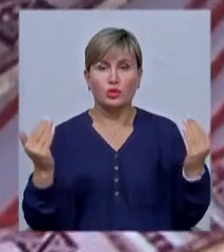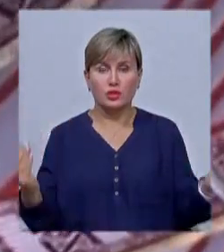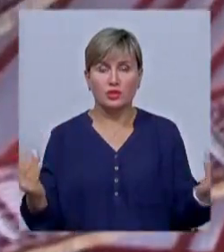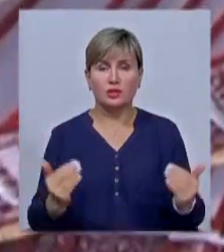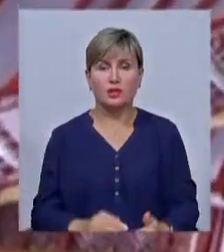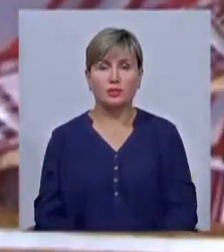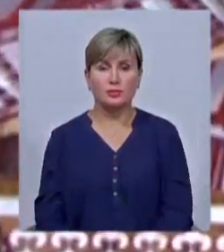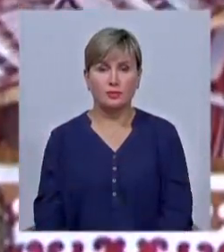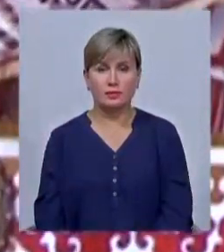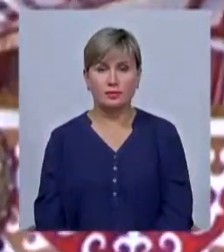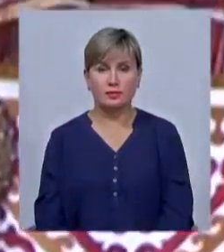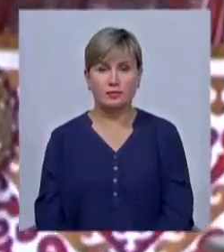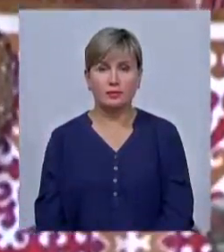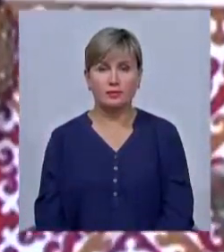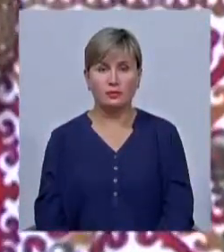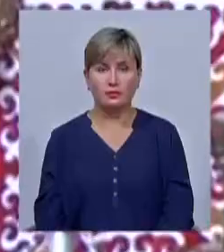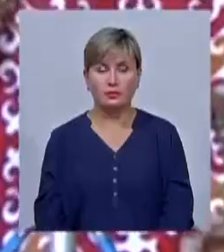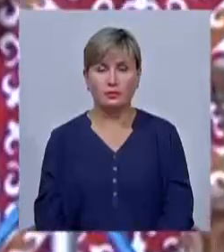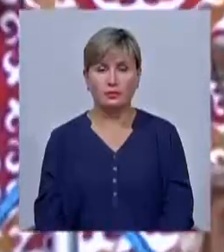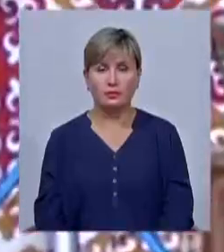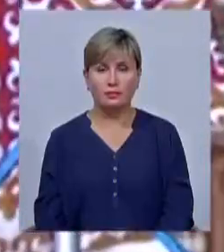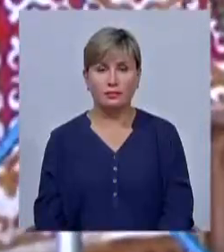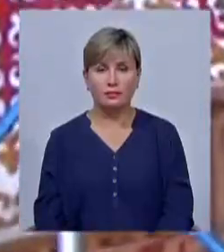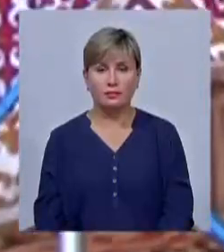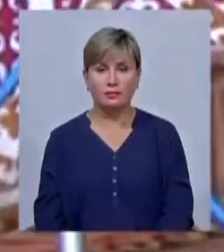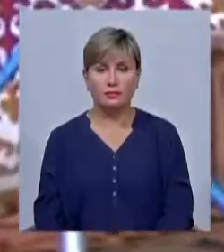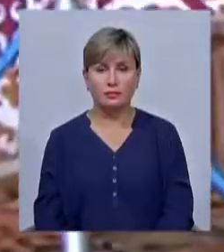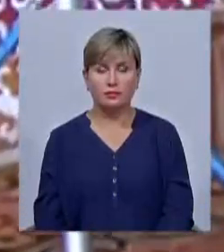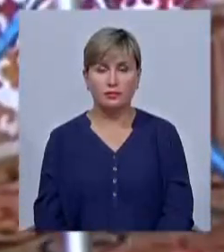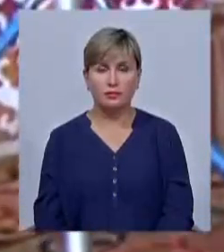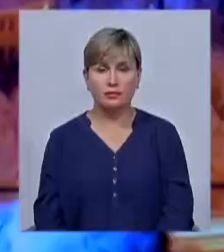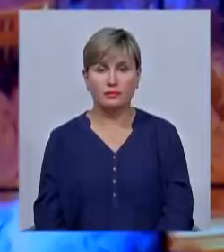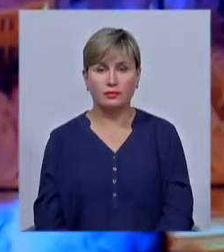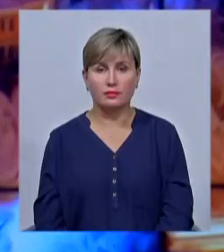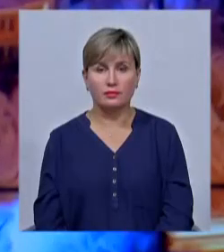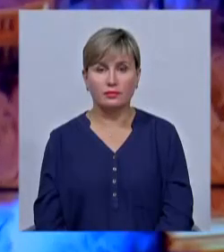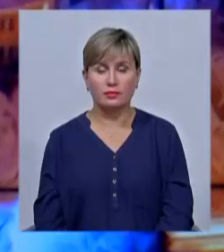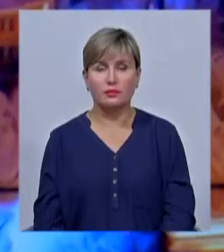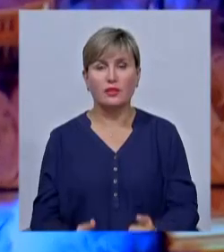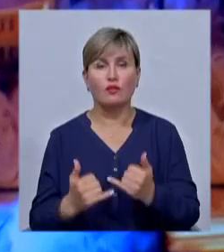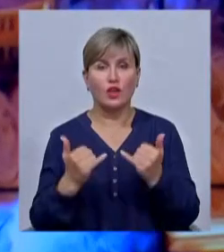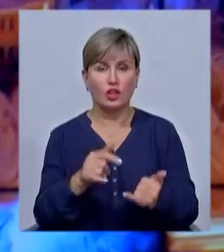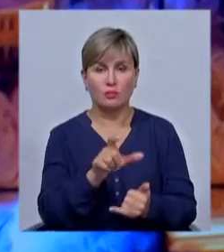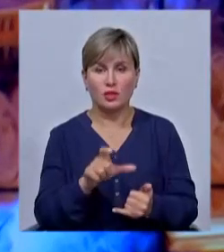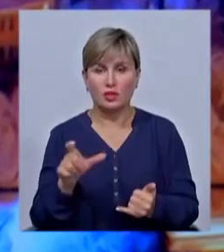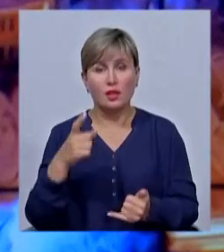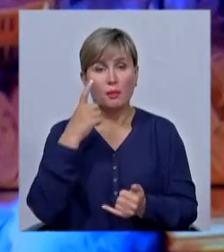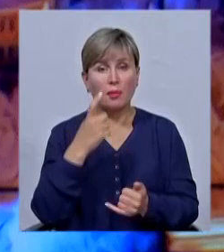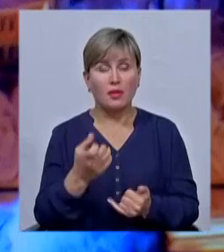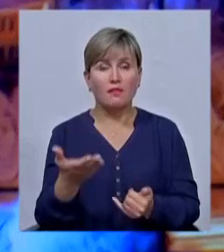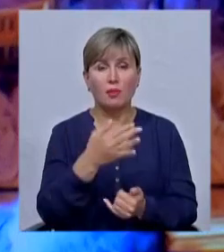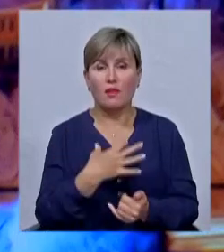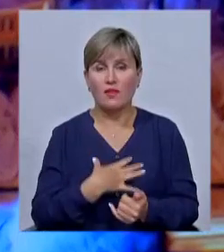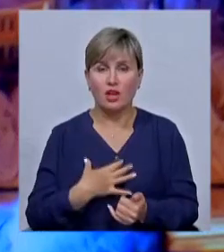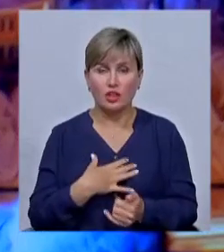ми'раджа на майдане аромат arturia хами iv телеканалам оттону султан уважаемые телезрители напоминаем вам о